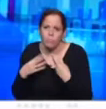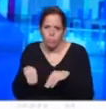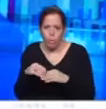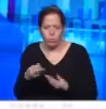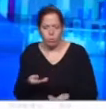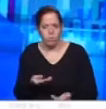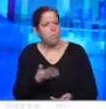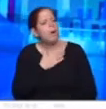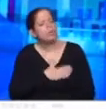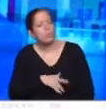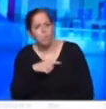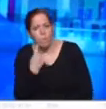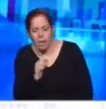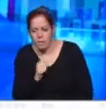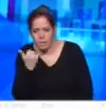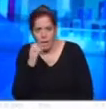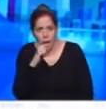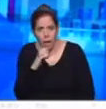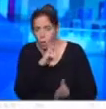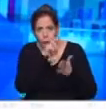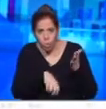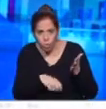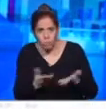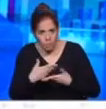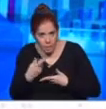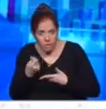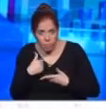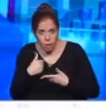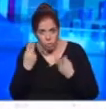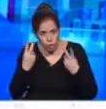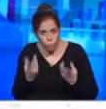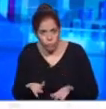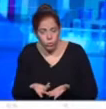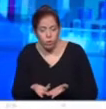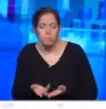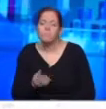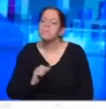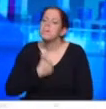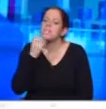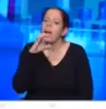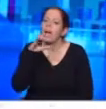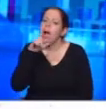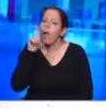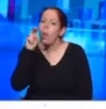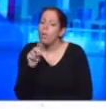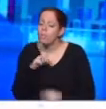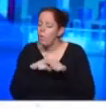לשר כחלון? אל תוריד מיסים, תן לנו את הכסף, זה יותר חשוב. אני, השר כחלון בחודש האחרון,